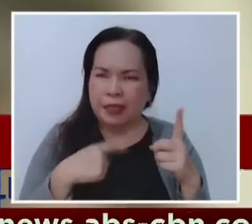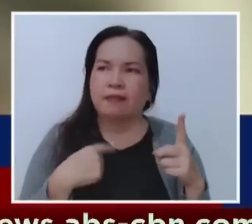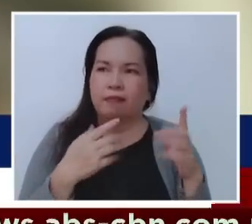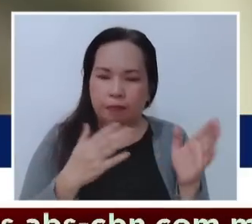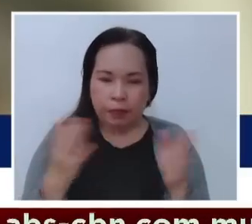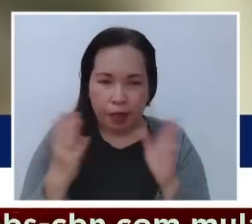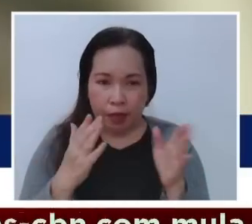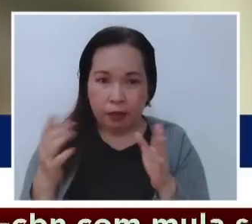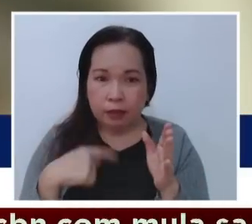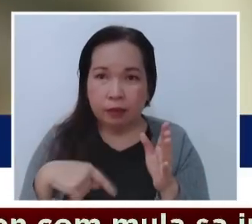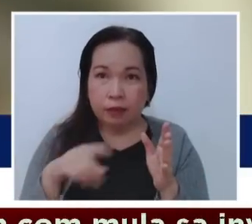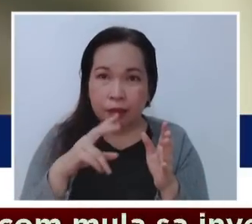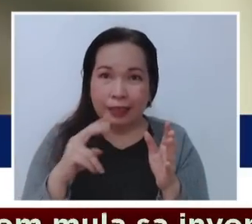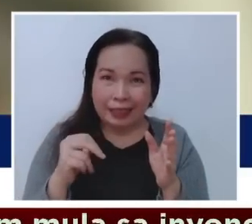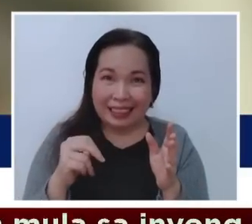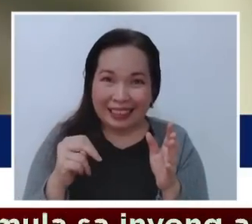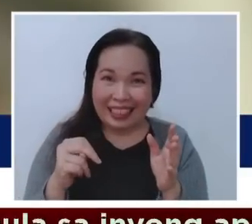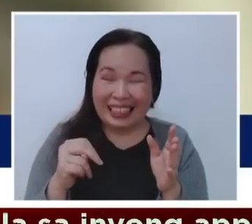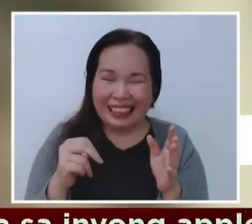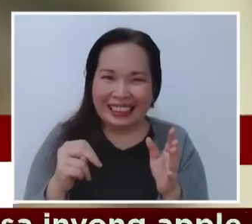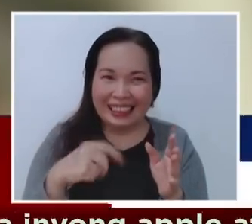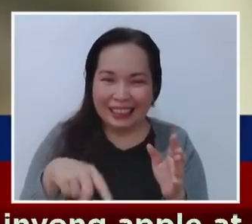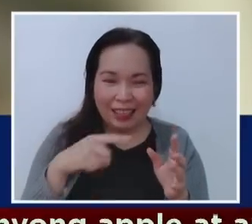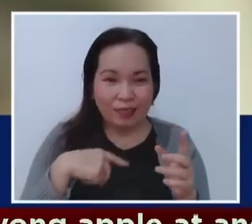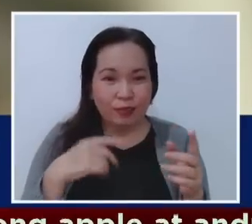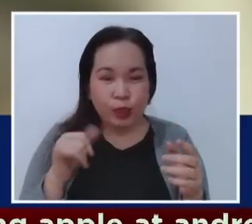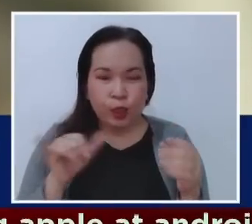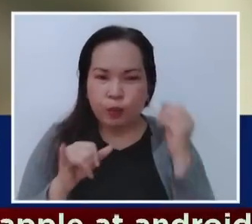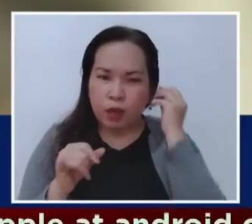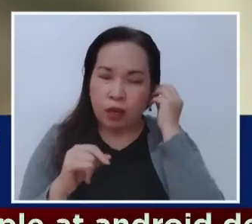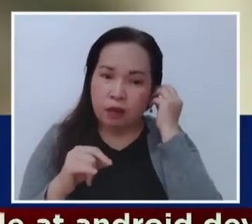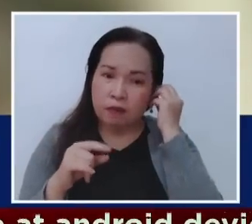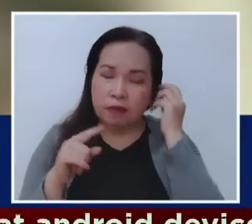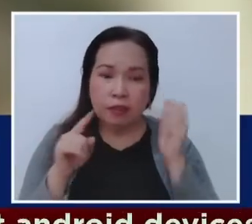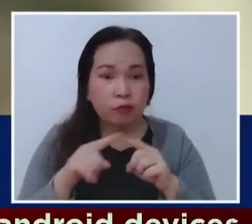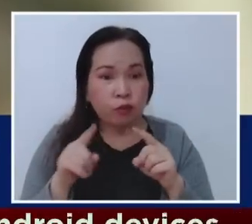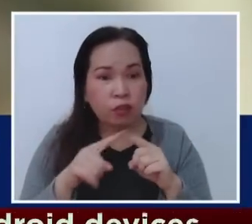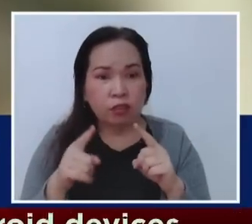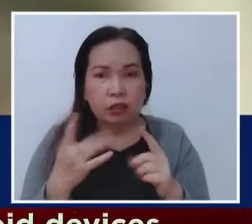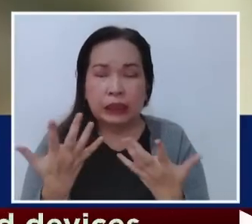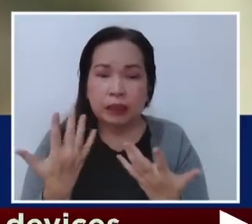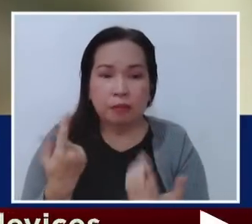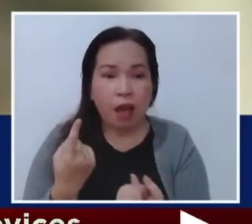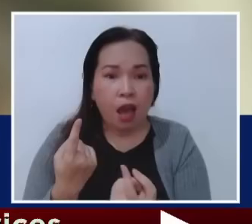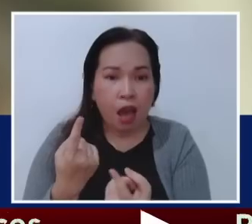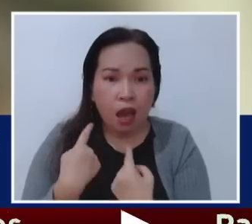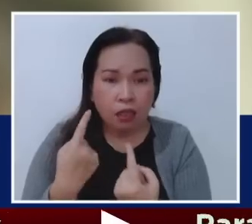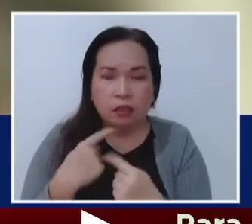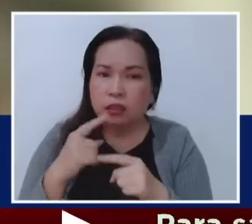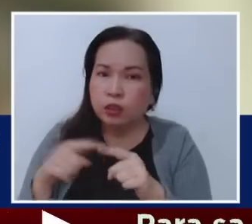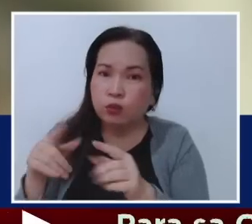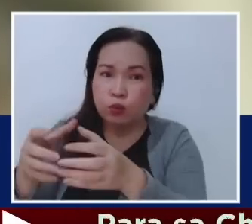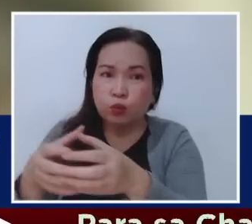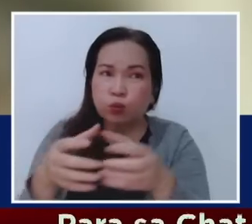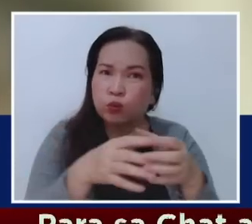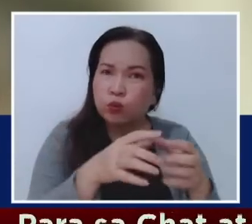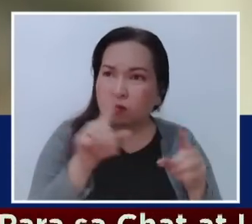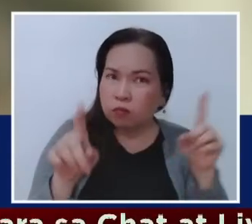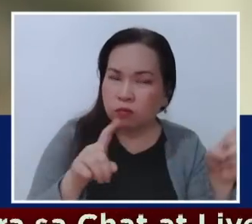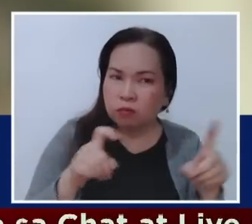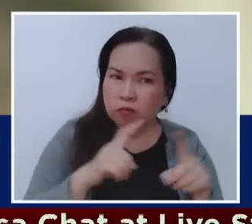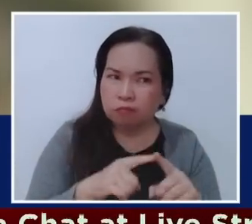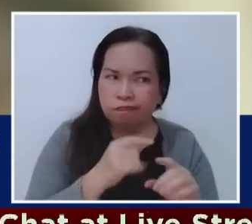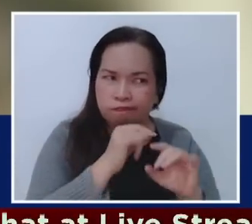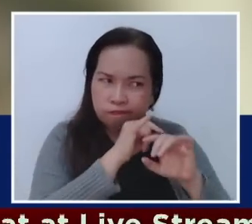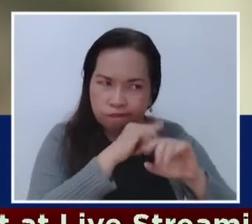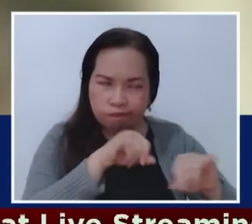waiting for certain answers coming from certain divisions, no, that have been conducting independent